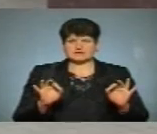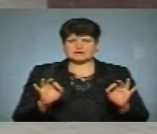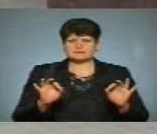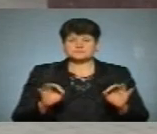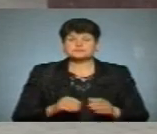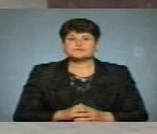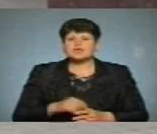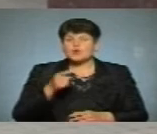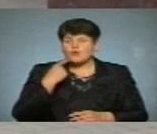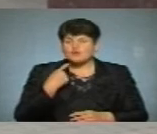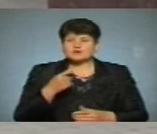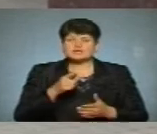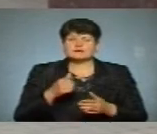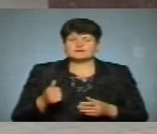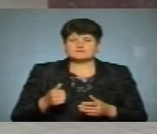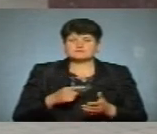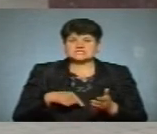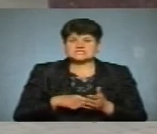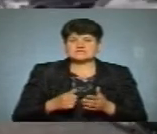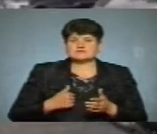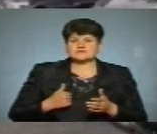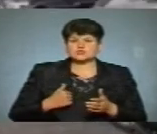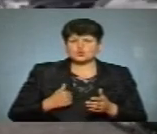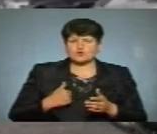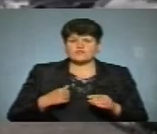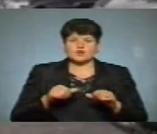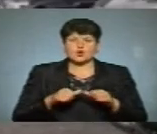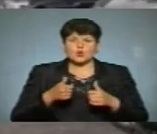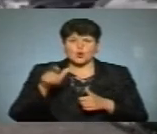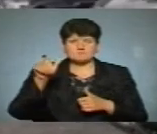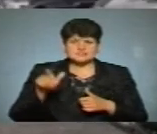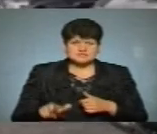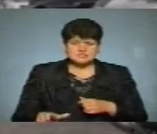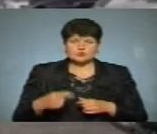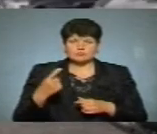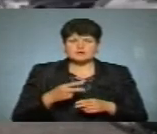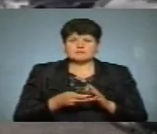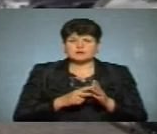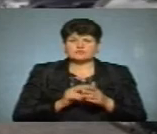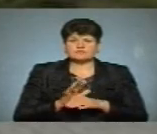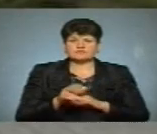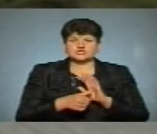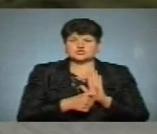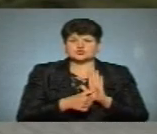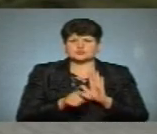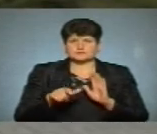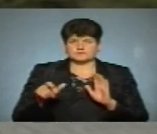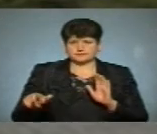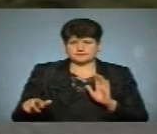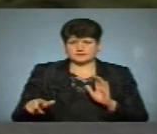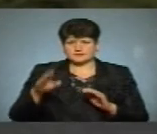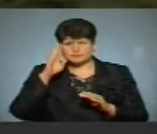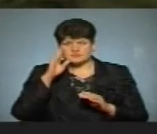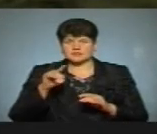справедливість. Як розповів міський військовий комісар Ігор Малимон, з області планують відправити на службу 600 призовників. Юнаки, які